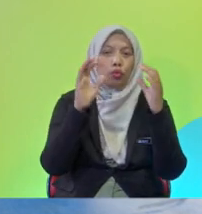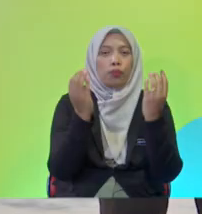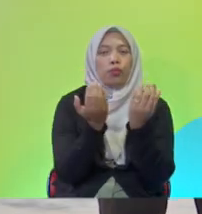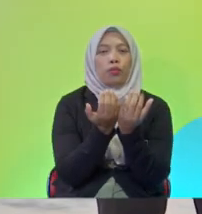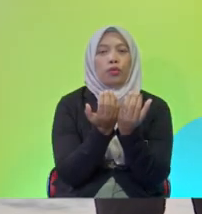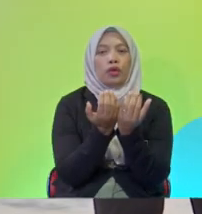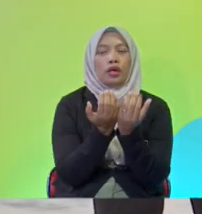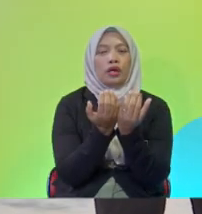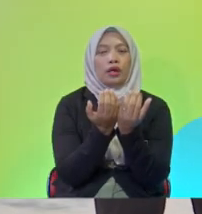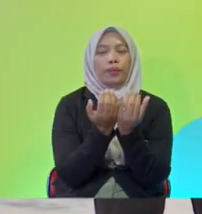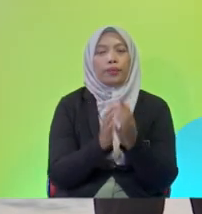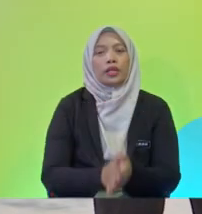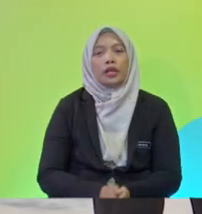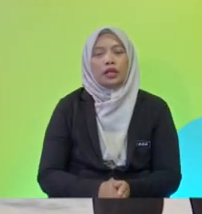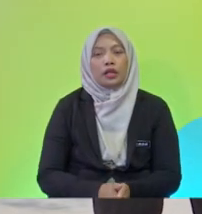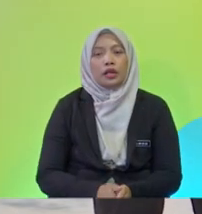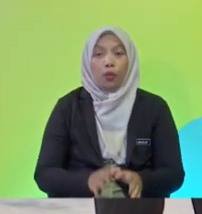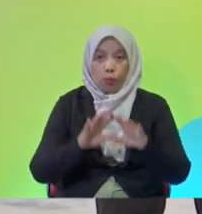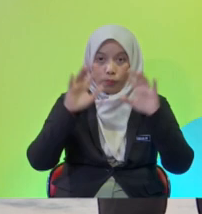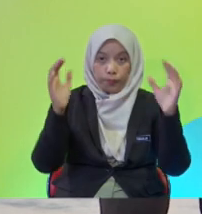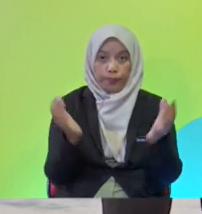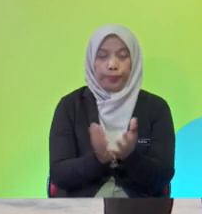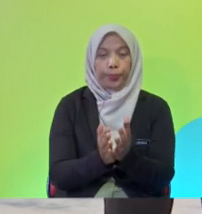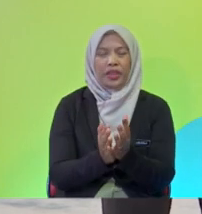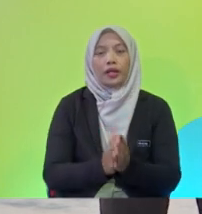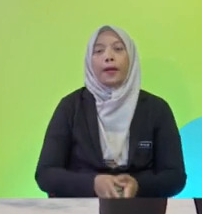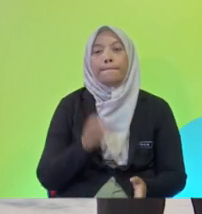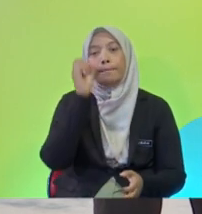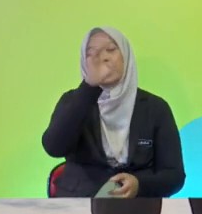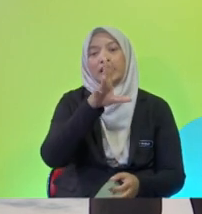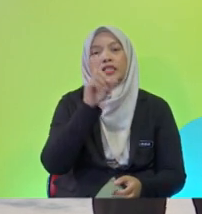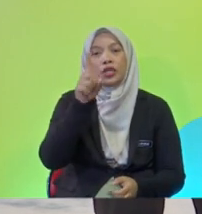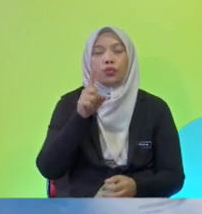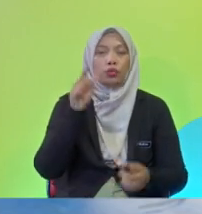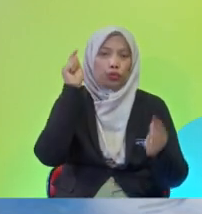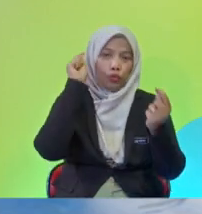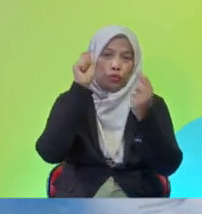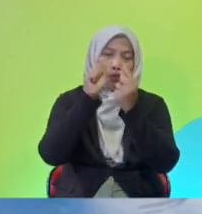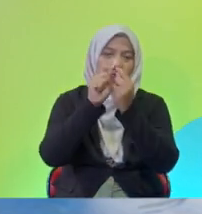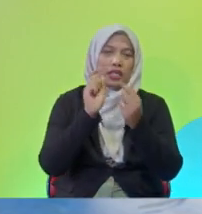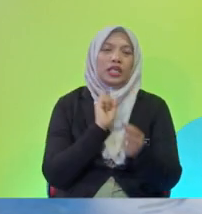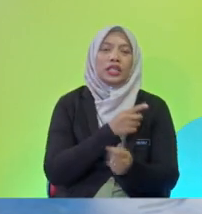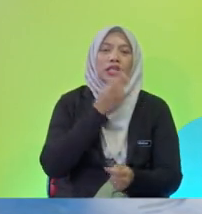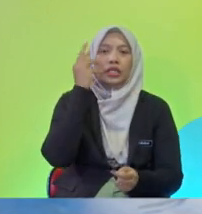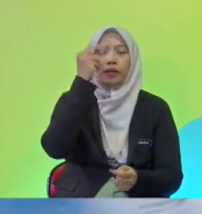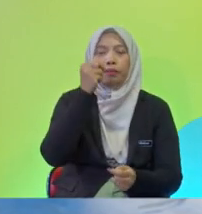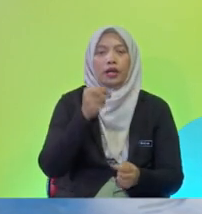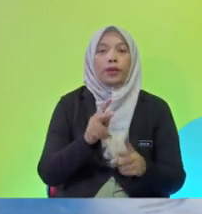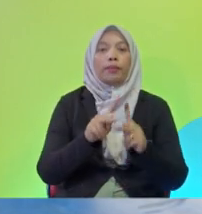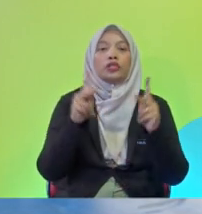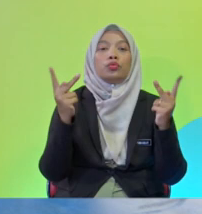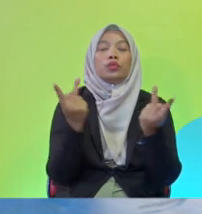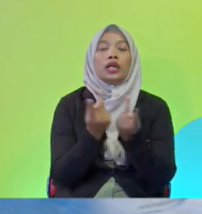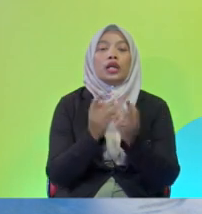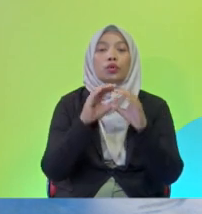bola, dia berpakat, berkomunikasi sesama rakan pasukan dan baling ke satu sasaran. Baik, cikgu. Tadi kita nampak pasukan kumpulan A